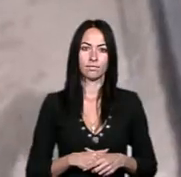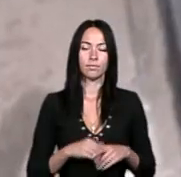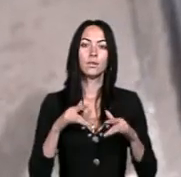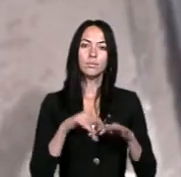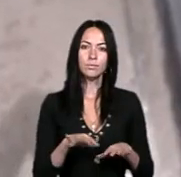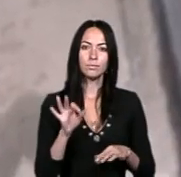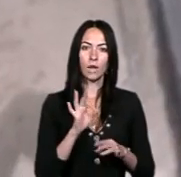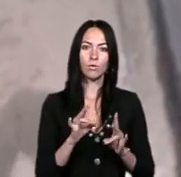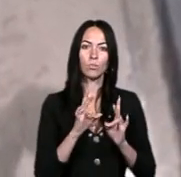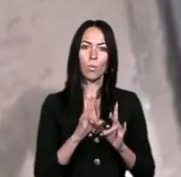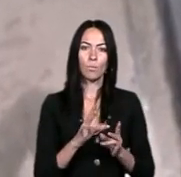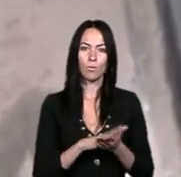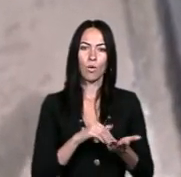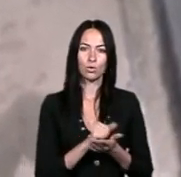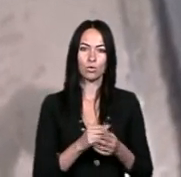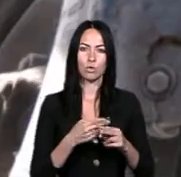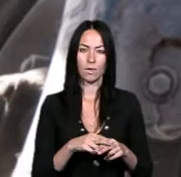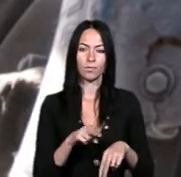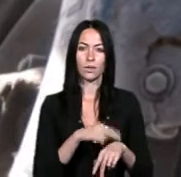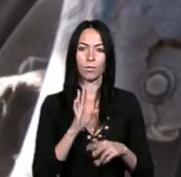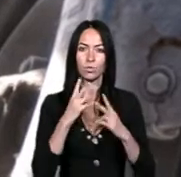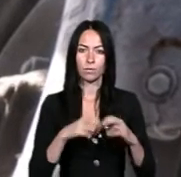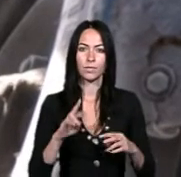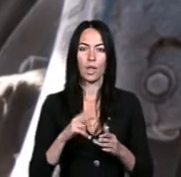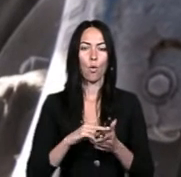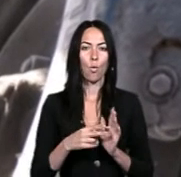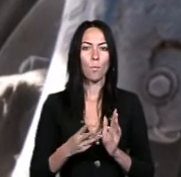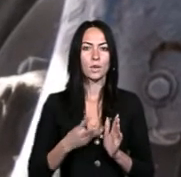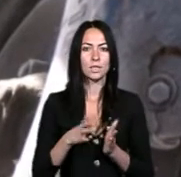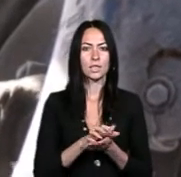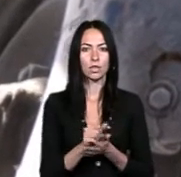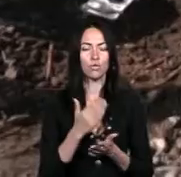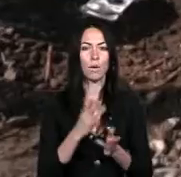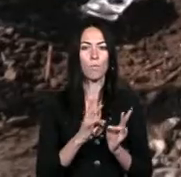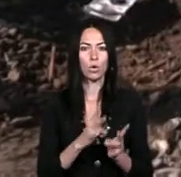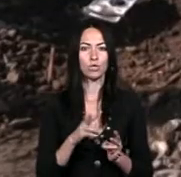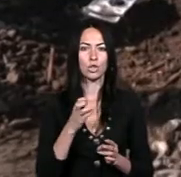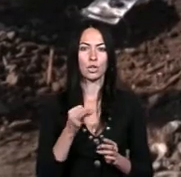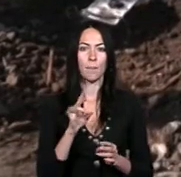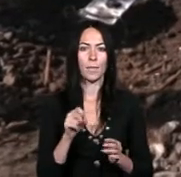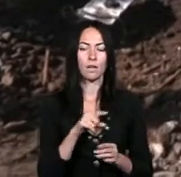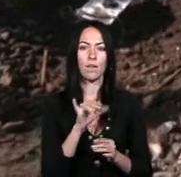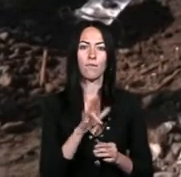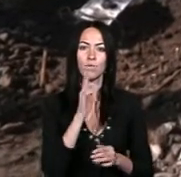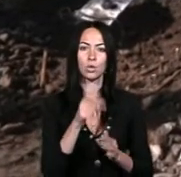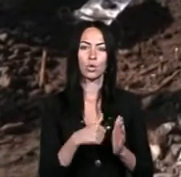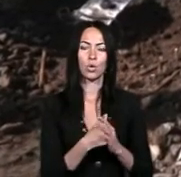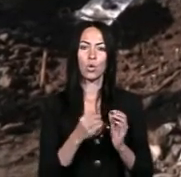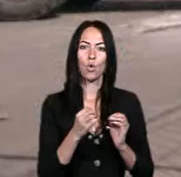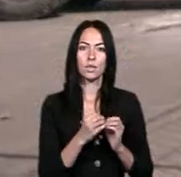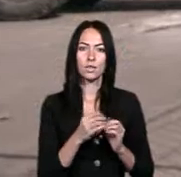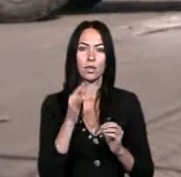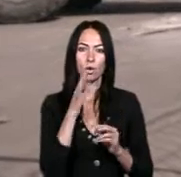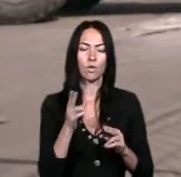Справу про пошкодження техніки правоохоронці розслідуватимуть як умисне знищення або пошкодження майна. Це від 3 до 10 років позбавлення